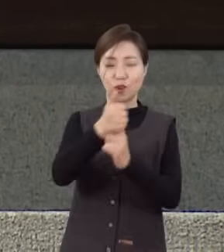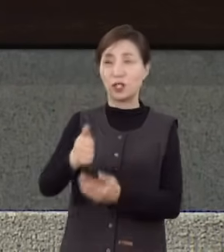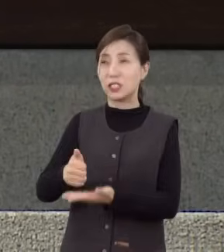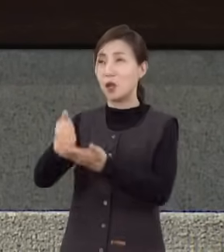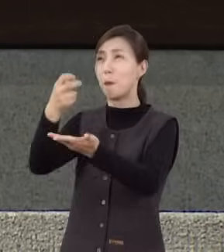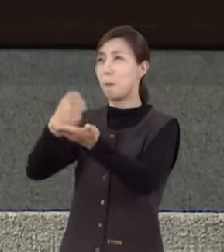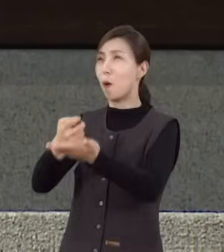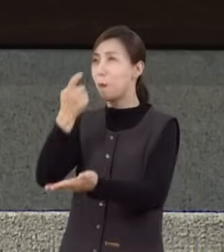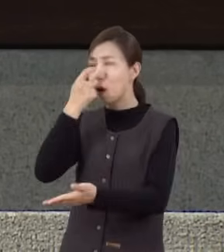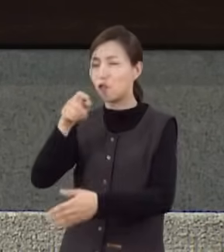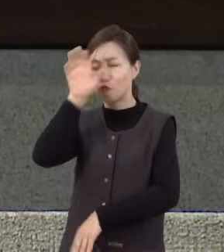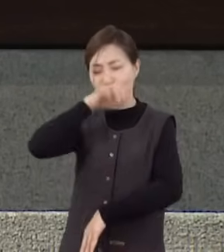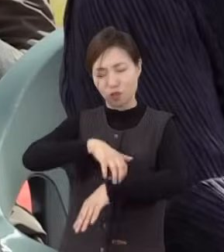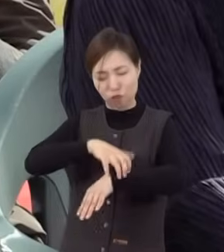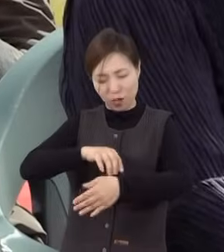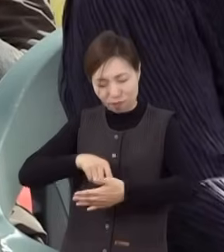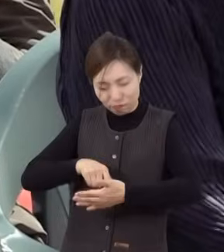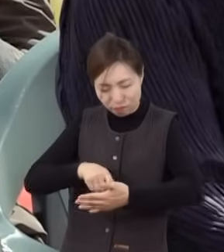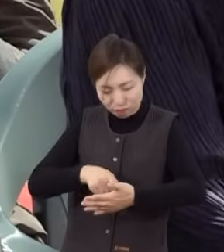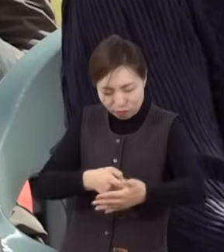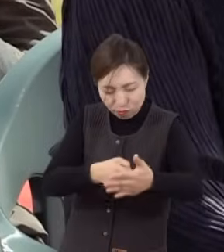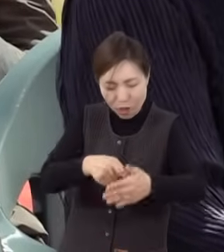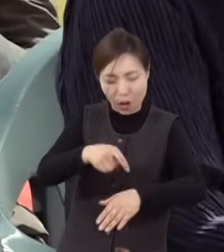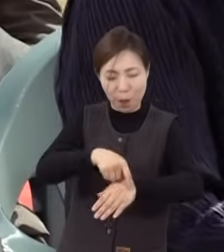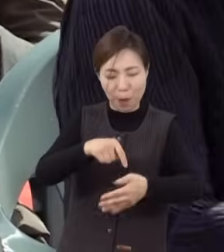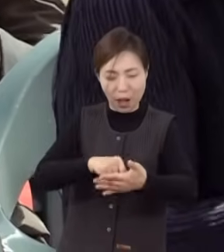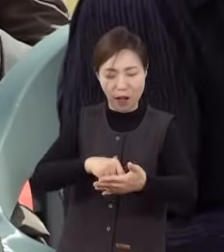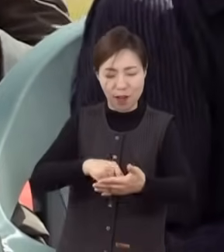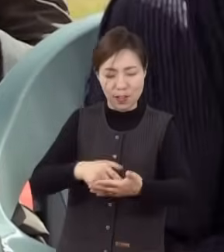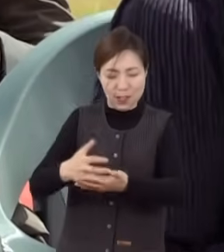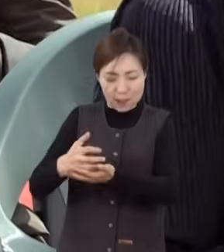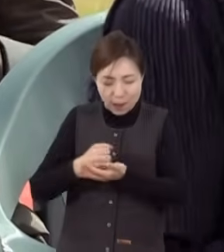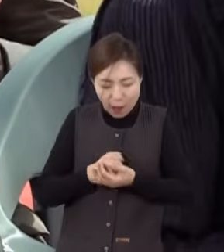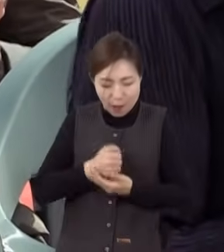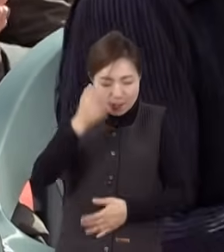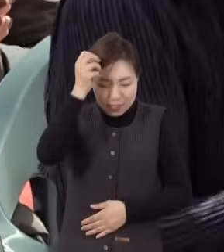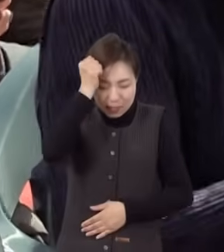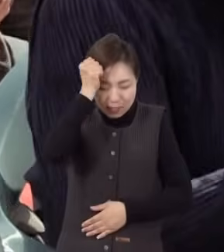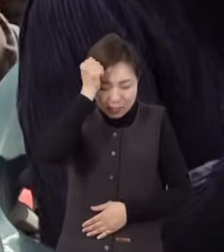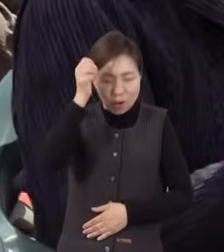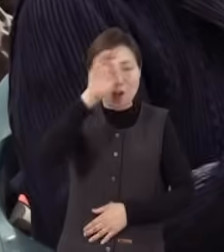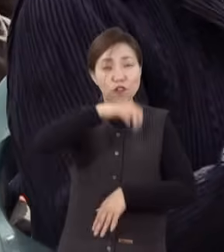마음에 되새기시기 바랍니다. 알겠죠? 예.